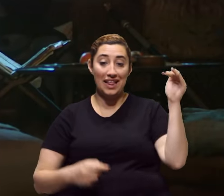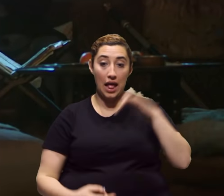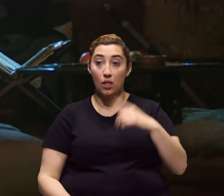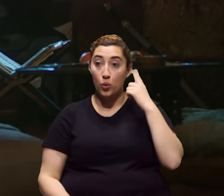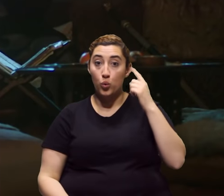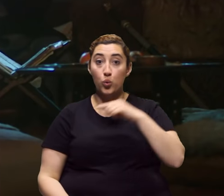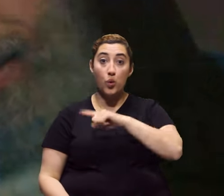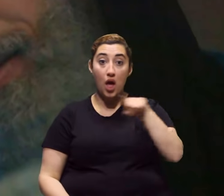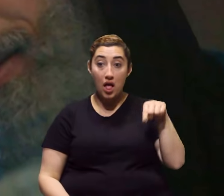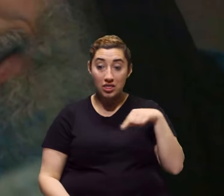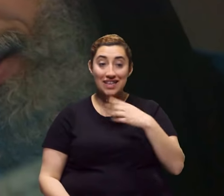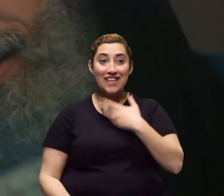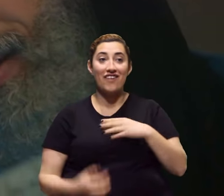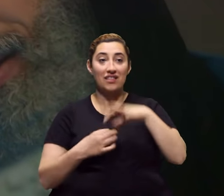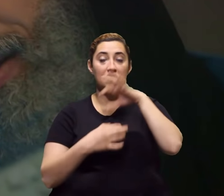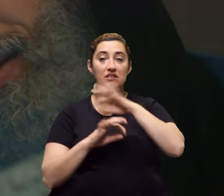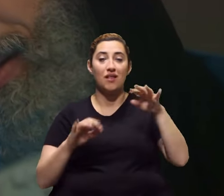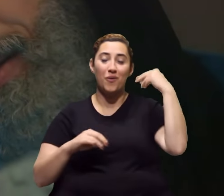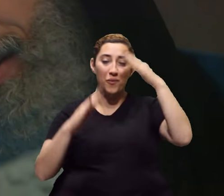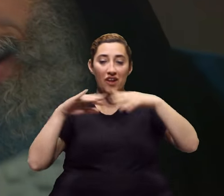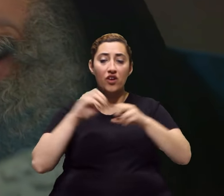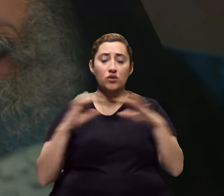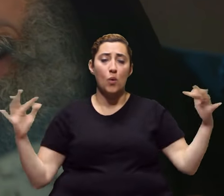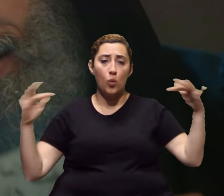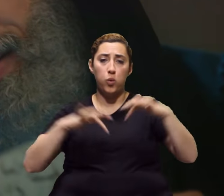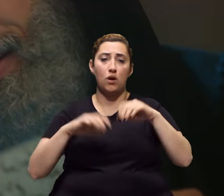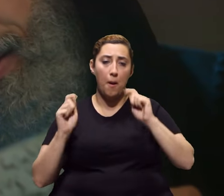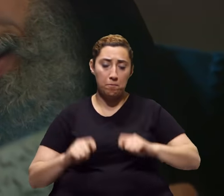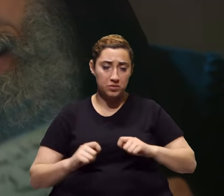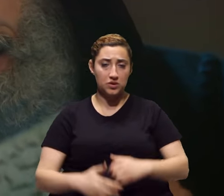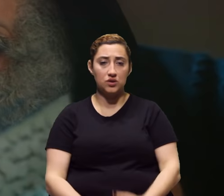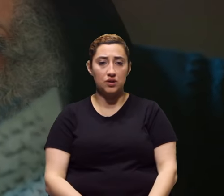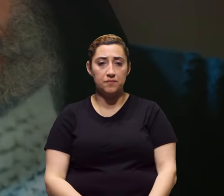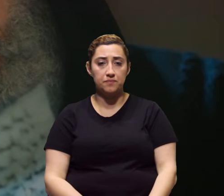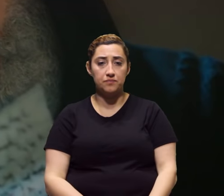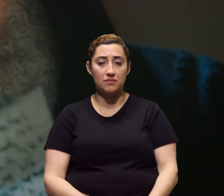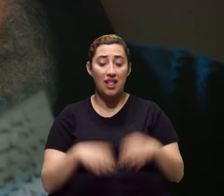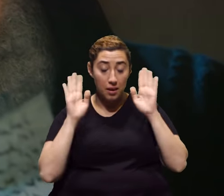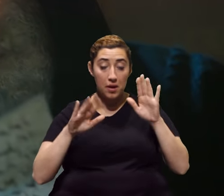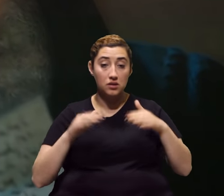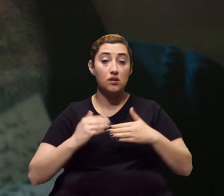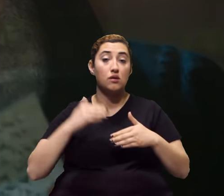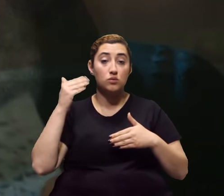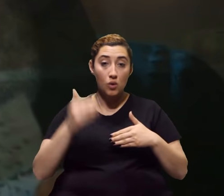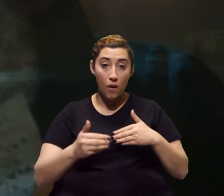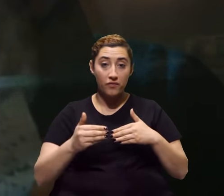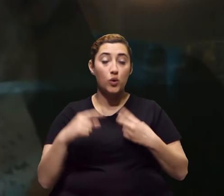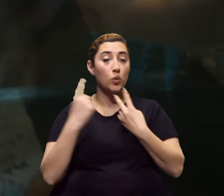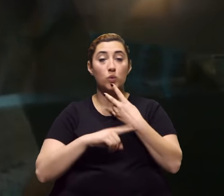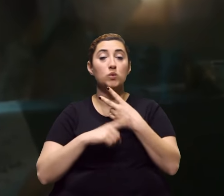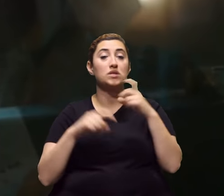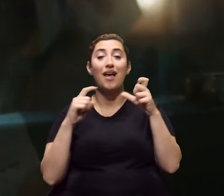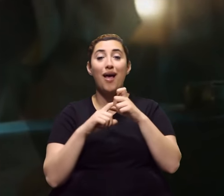döndüğünü duyan sevenleri dergahı doldurmuşlar idi. Namazın ardından